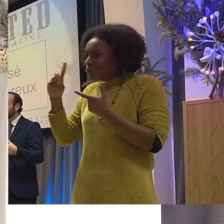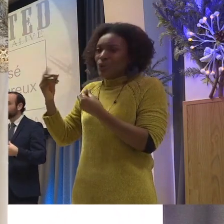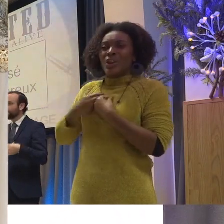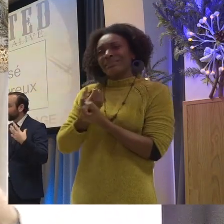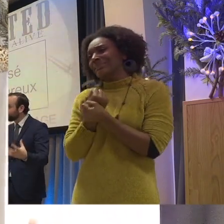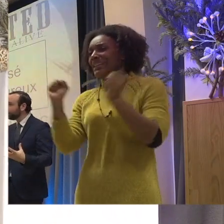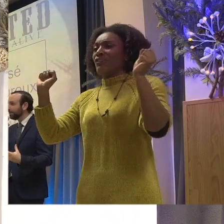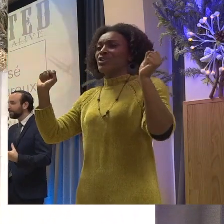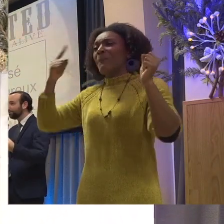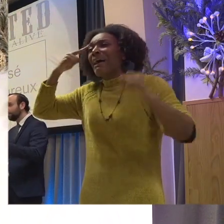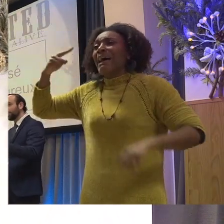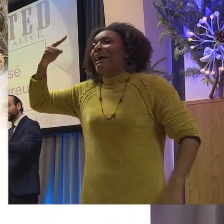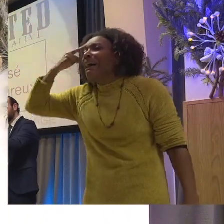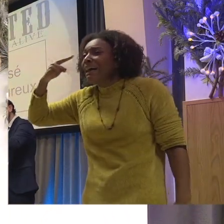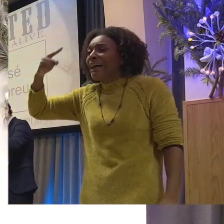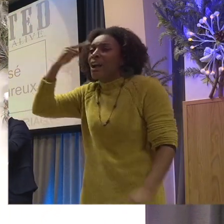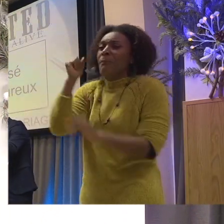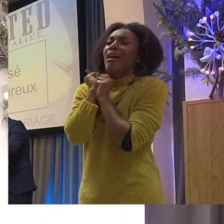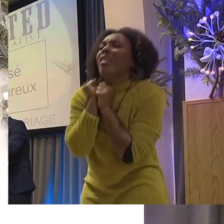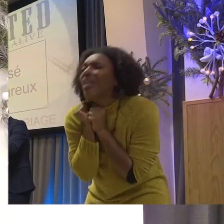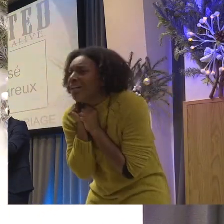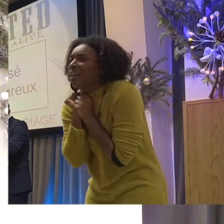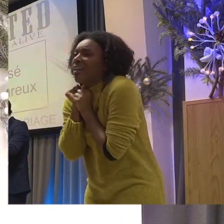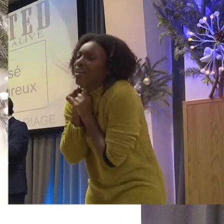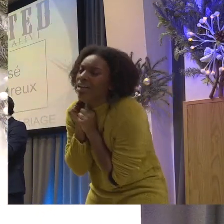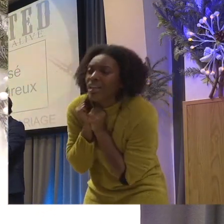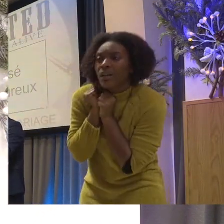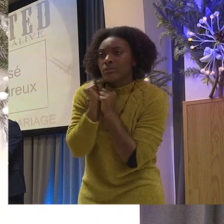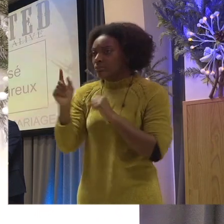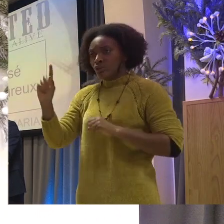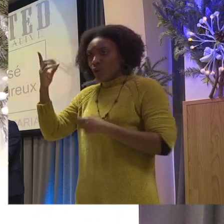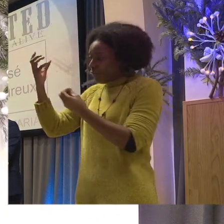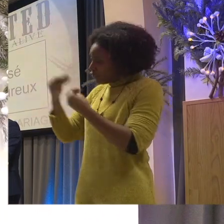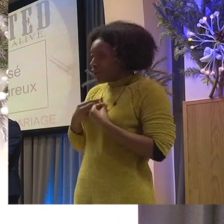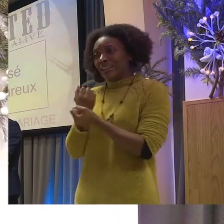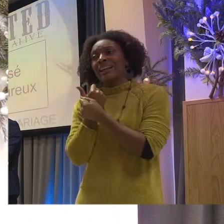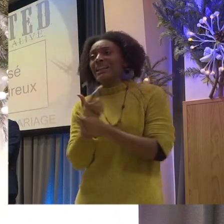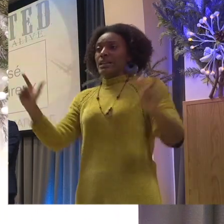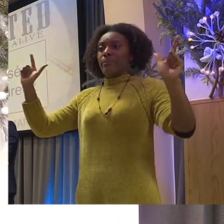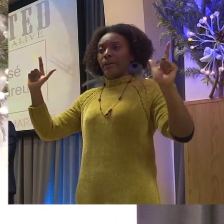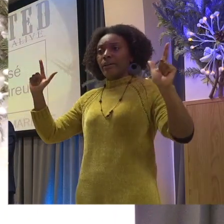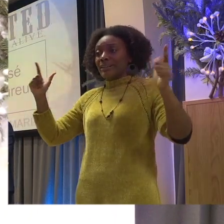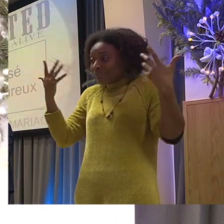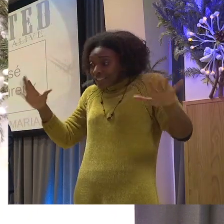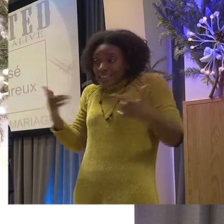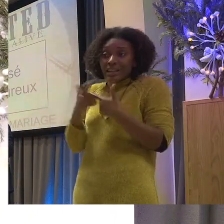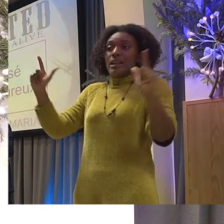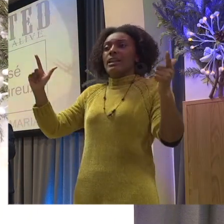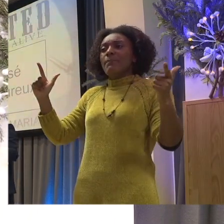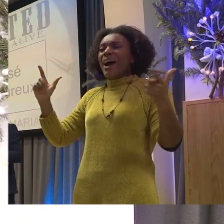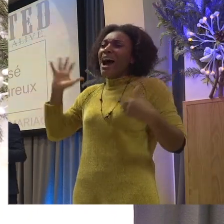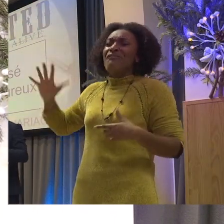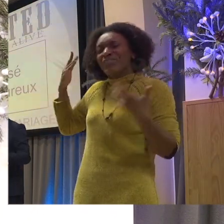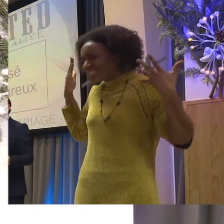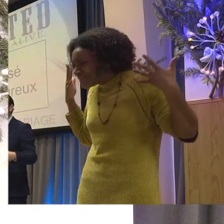ces fardeaux, ces boulets dans ta vie aujourd'hui. Il veut que tu sois libre de ton passé. Il veut que cette parole, les choses anciennes sont